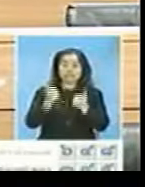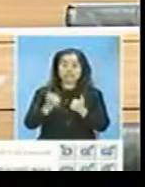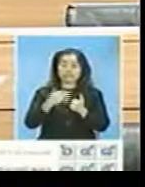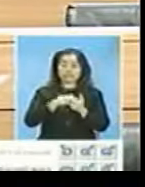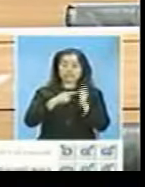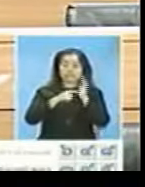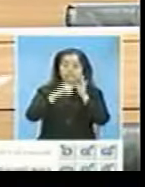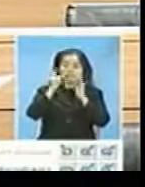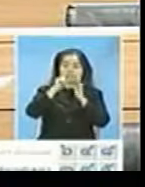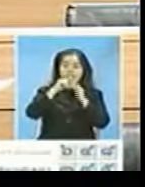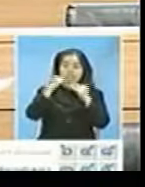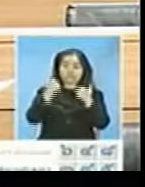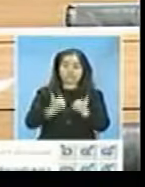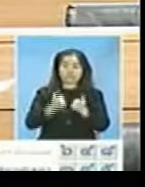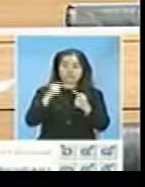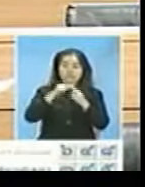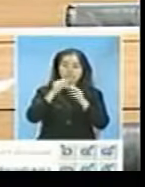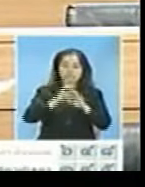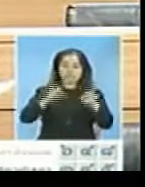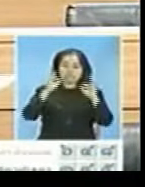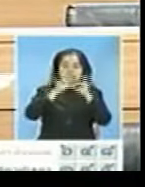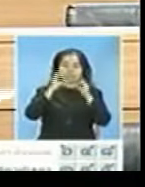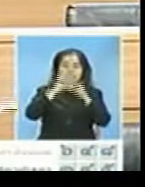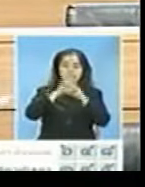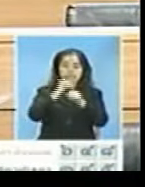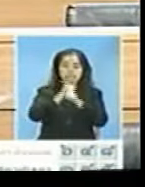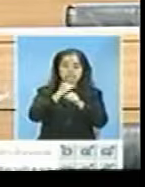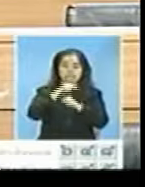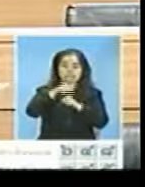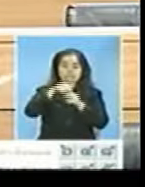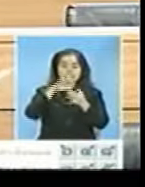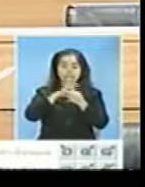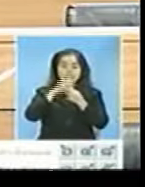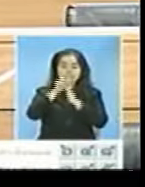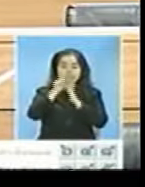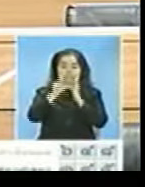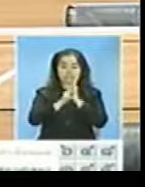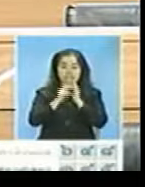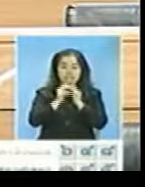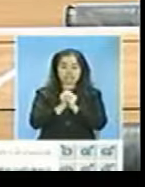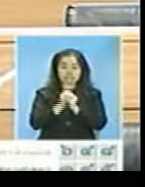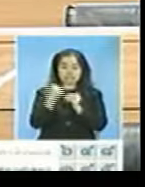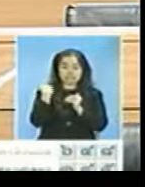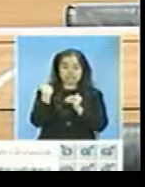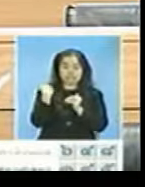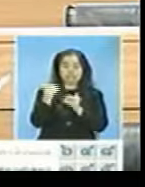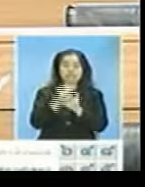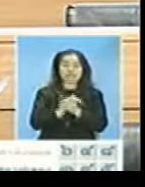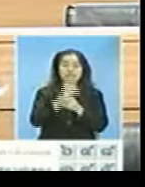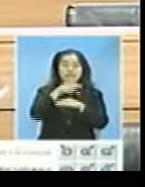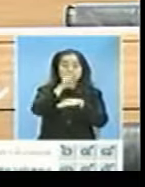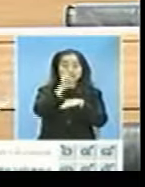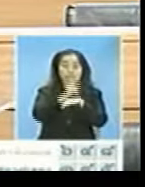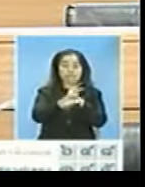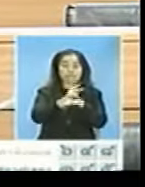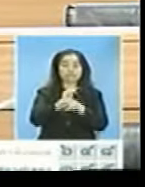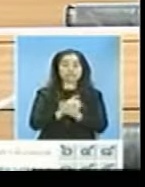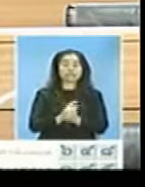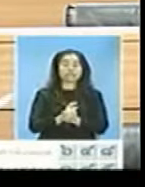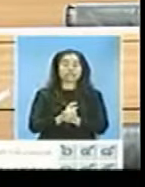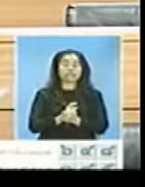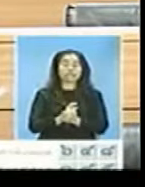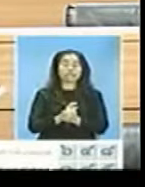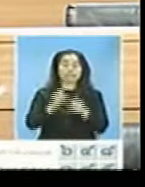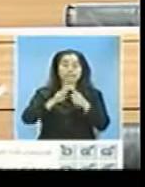ให้ก่อนว่านี่คือเหตุจำเป็นของการต้องร่างรัฐธรรมนูญท่านประธานครับในประเด็น